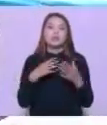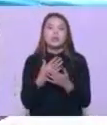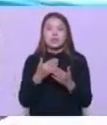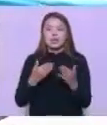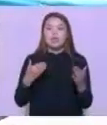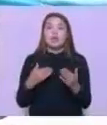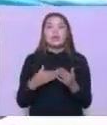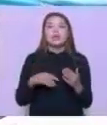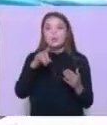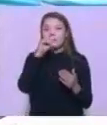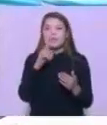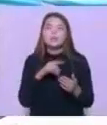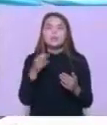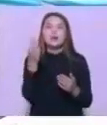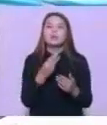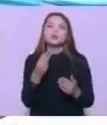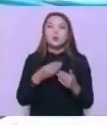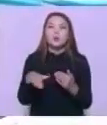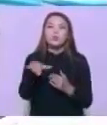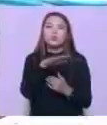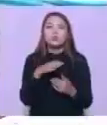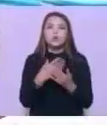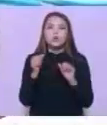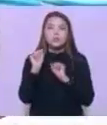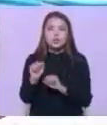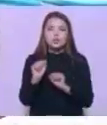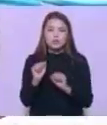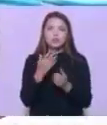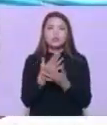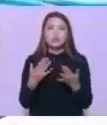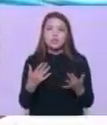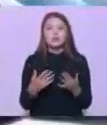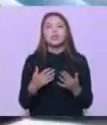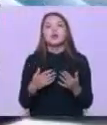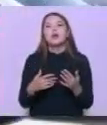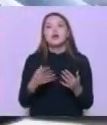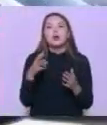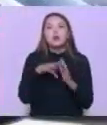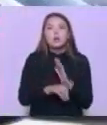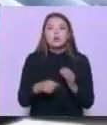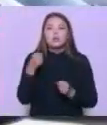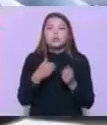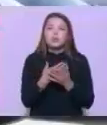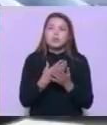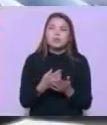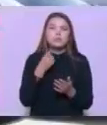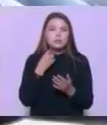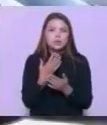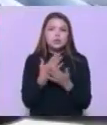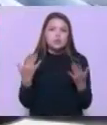күндері аралығында Ақтау қаласы аумағында қауіпсіз жол жедел профилактика іс-шарасы өткізілуде. Көлік құралын алкогольден, есірткіден